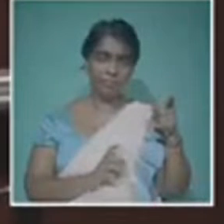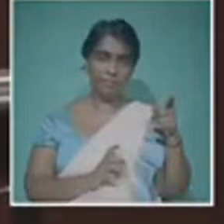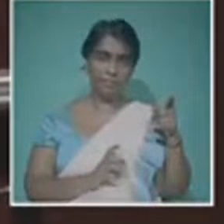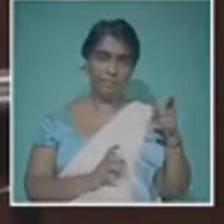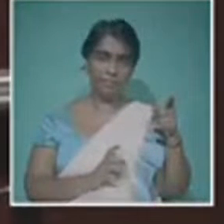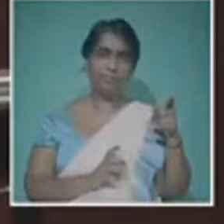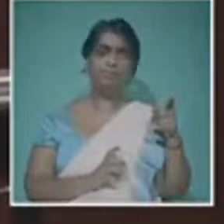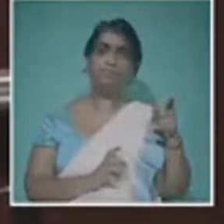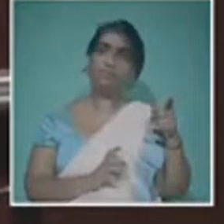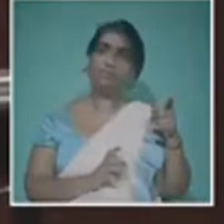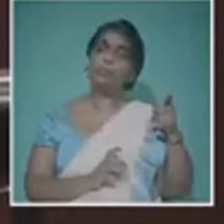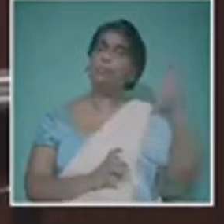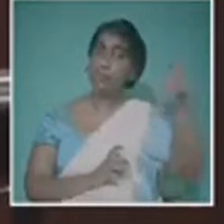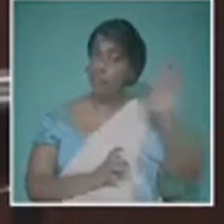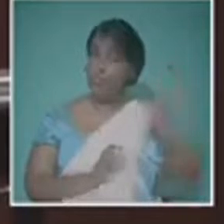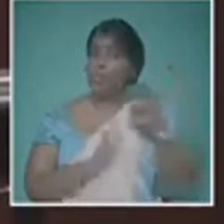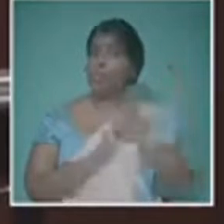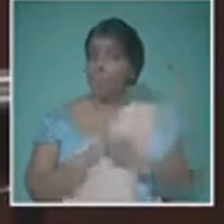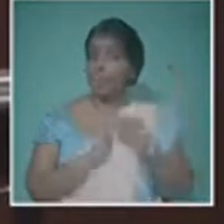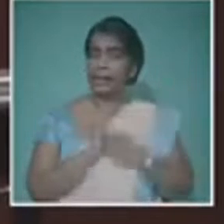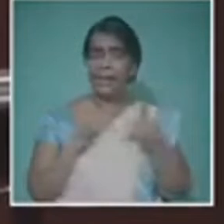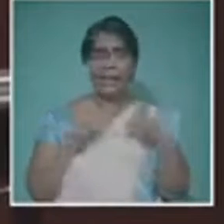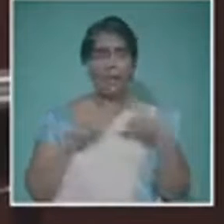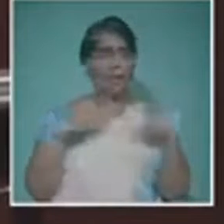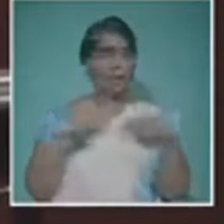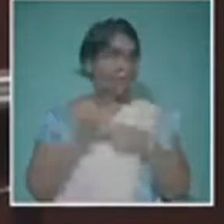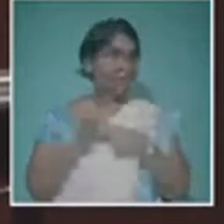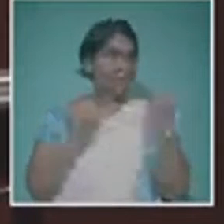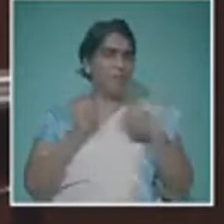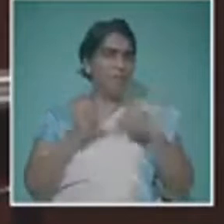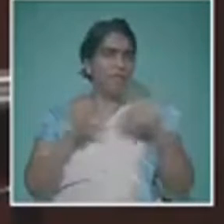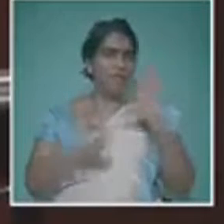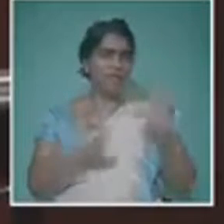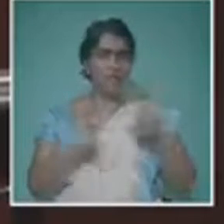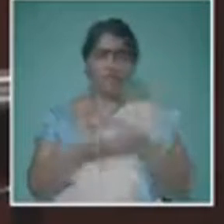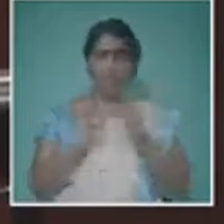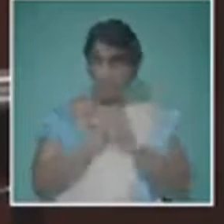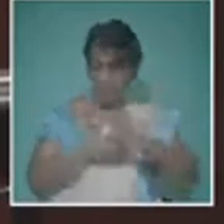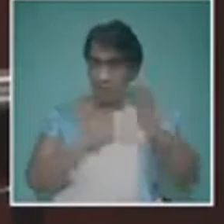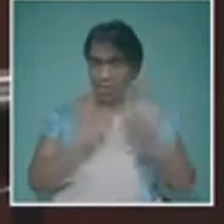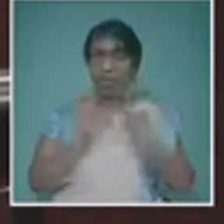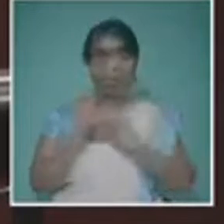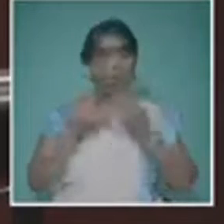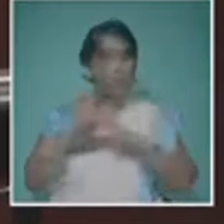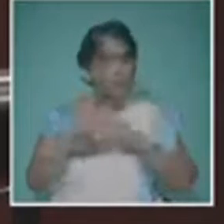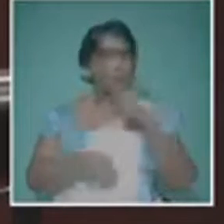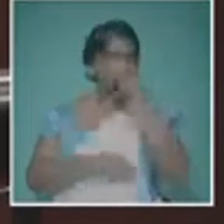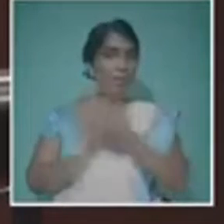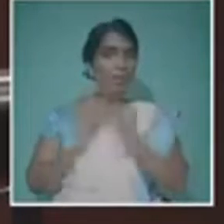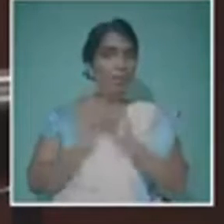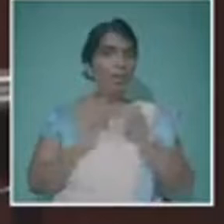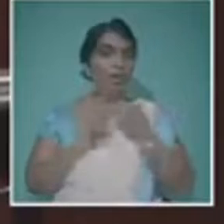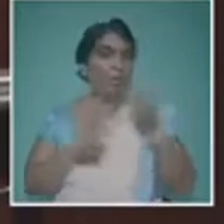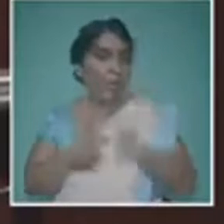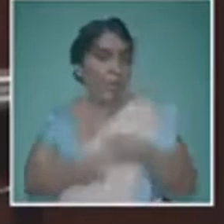நிறுவனமாக செயல்பட்டுள்ளார்களா, அல்லது அவர்களுக்கு இபிஎஃப் எனப்படுகின்ற சேமலாப நிதியை பெற்றுக் கொடுப்பதற்கான பதிவுகள் செய்யப்பட்டிருக்கின்றதா? எதுவுமே